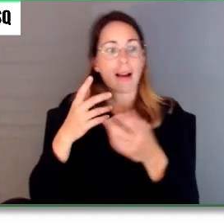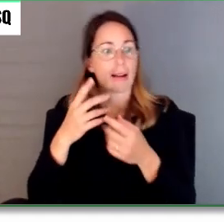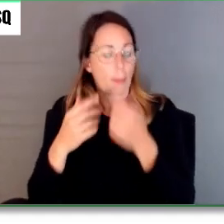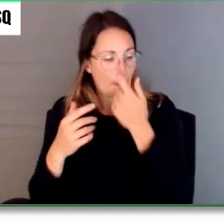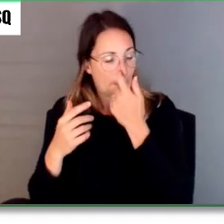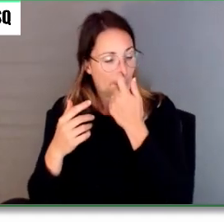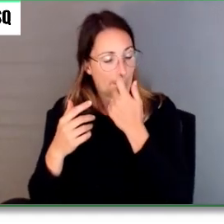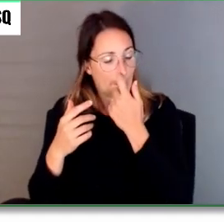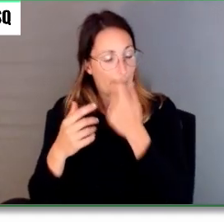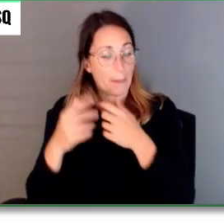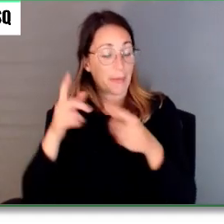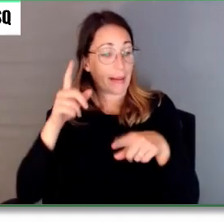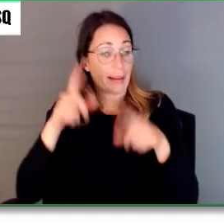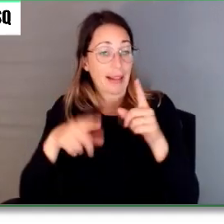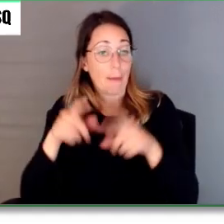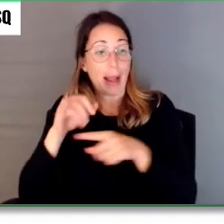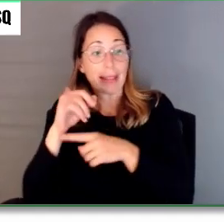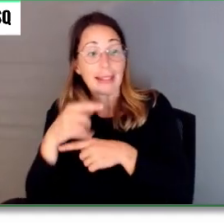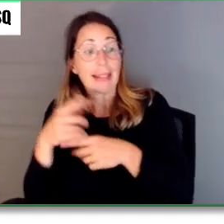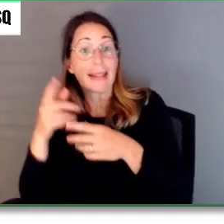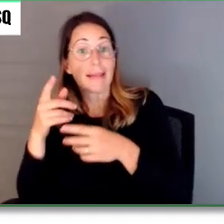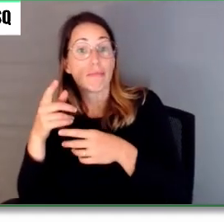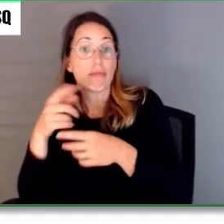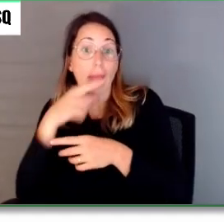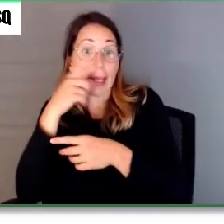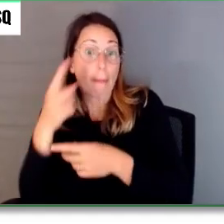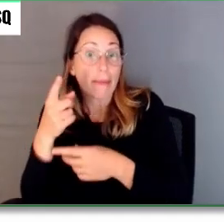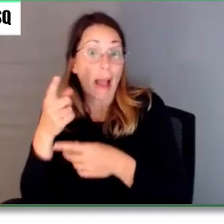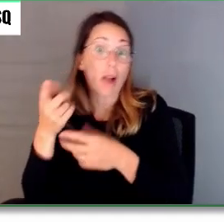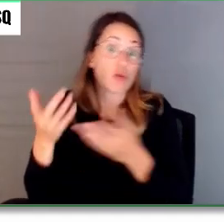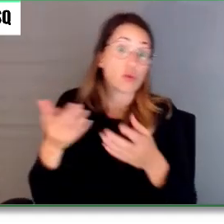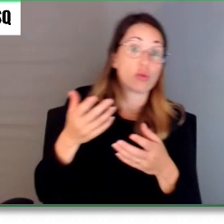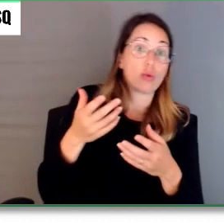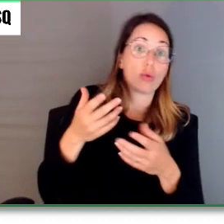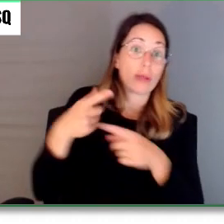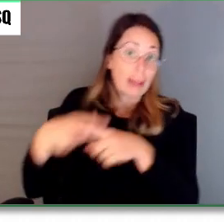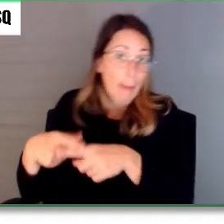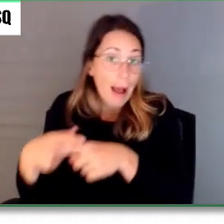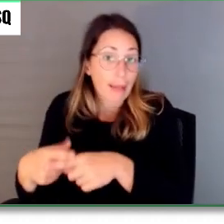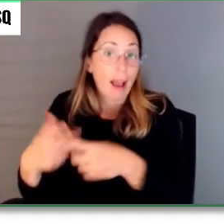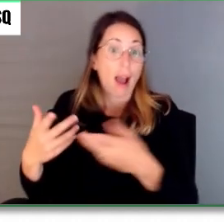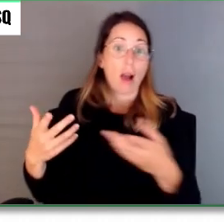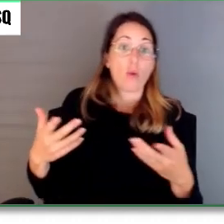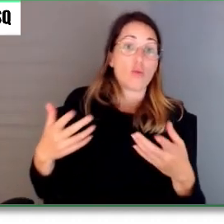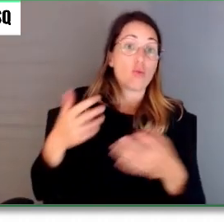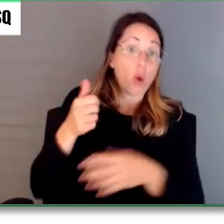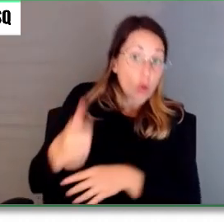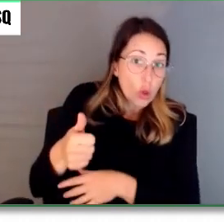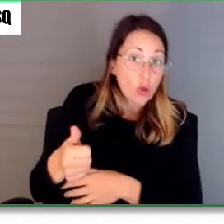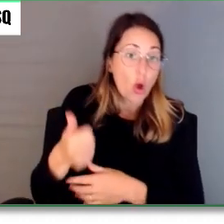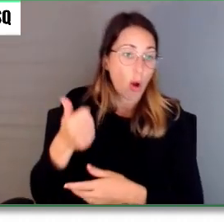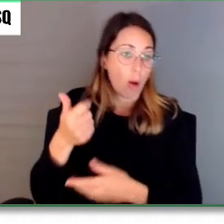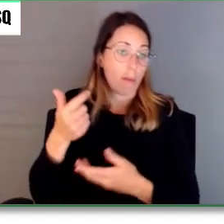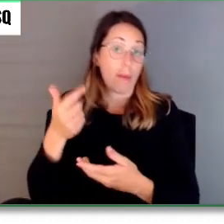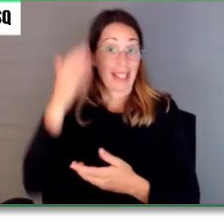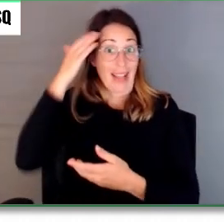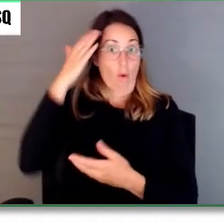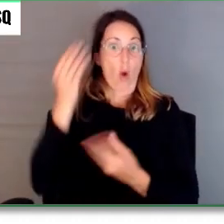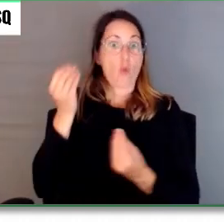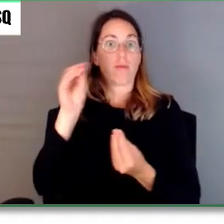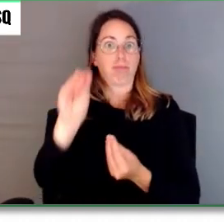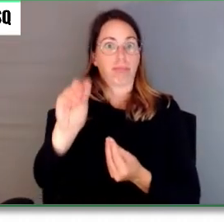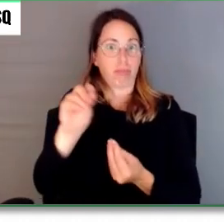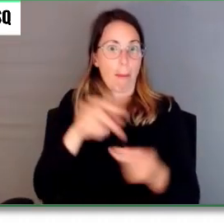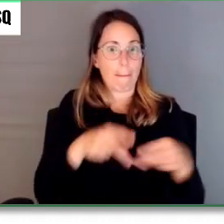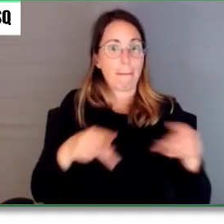vers autonomie. Et il fallait savoir là où se cadrent les parcs nationaux. Il y a eu toutes sortes de commentaires. Pourquoi donc